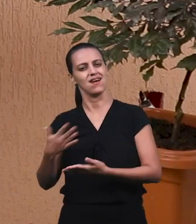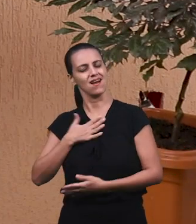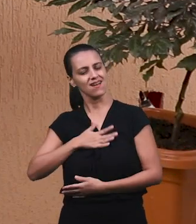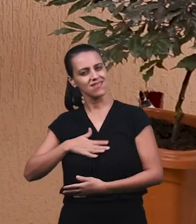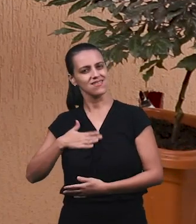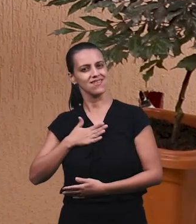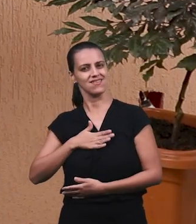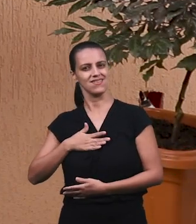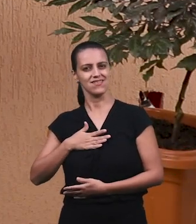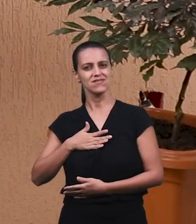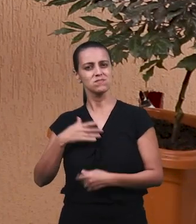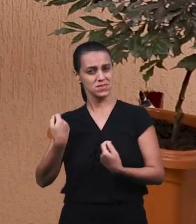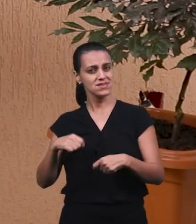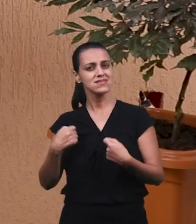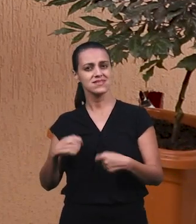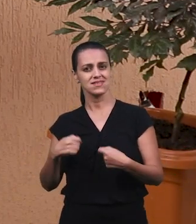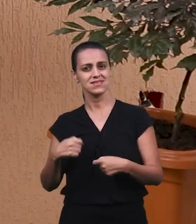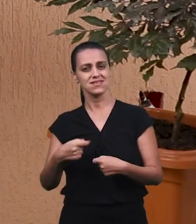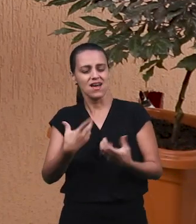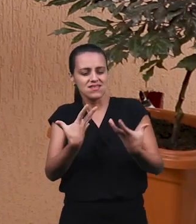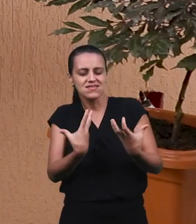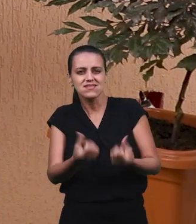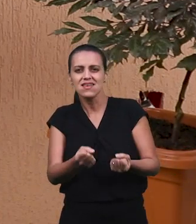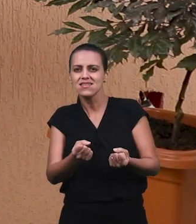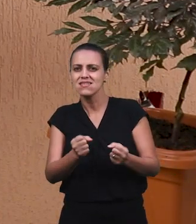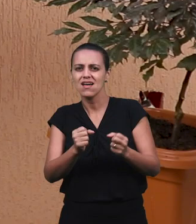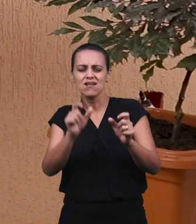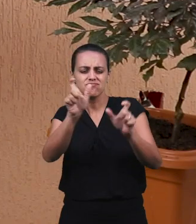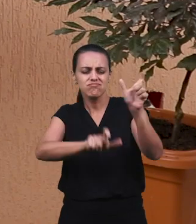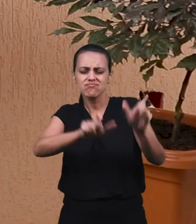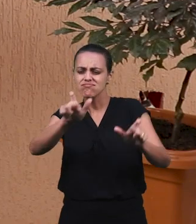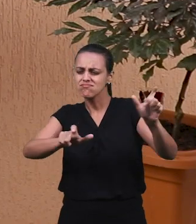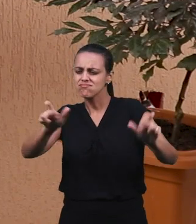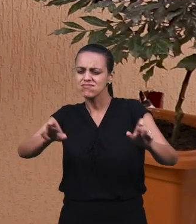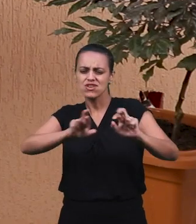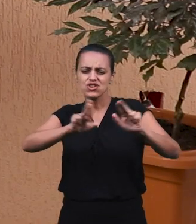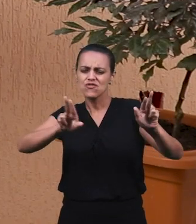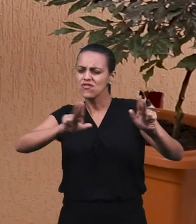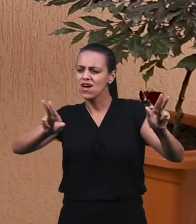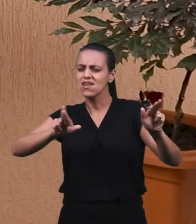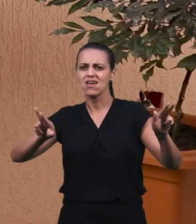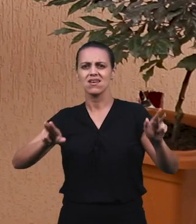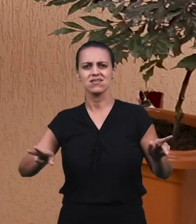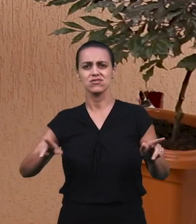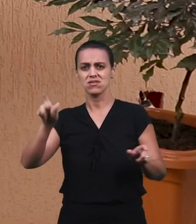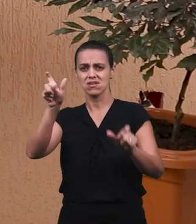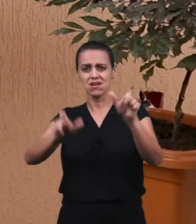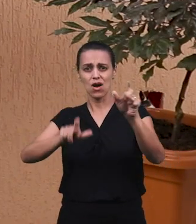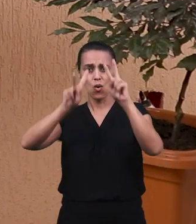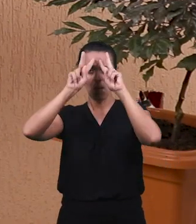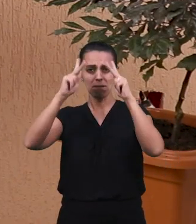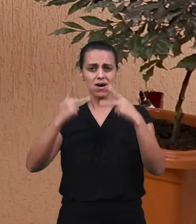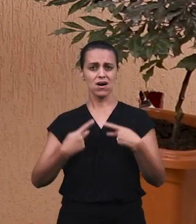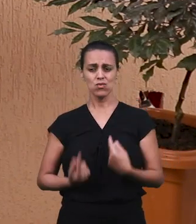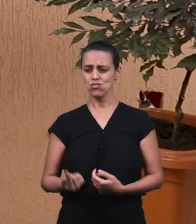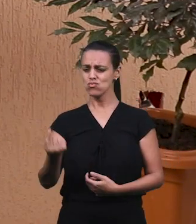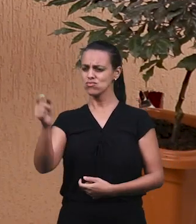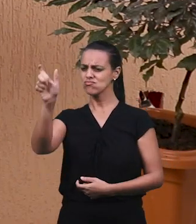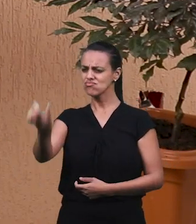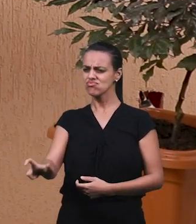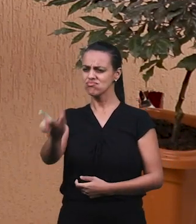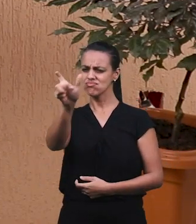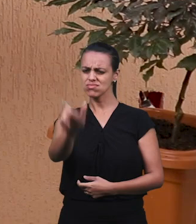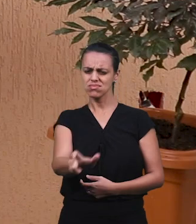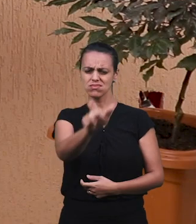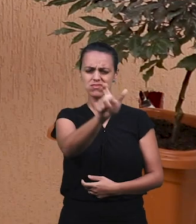un environnement d'acceptation réelle de toutes les différences. Chaque être humain est unique. Nous